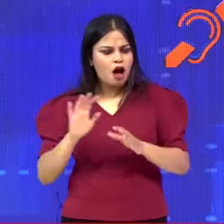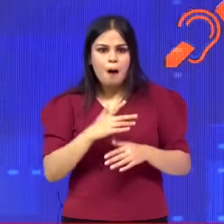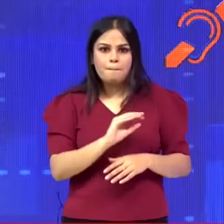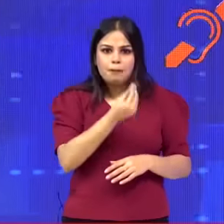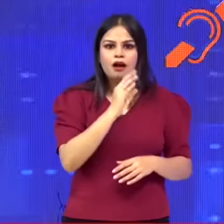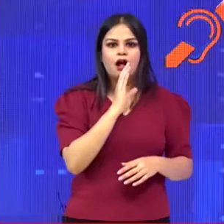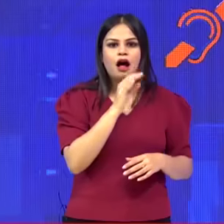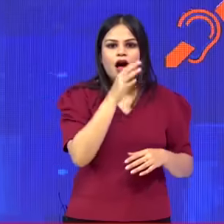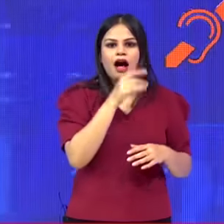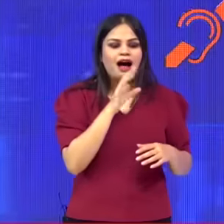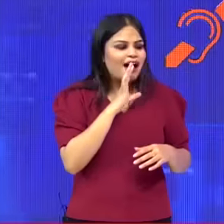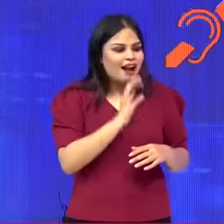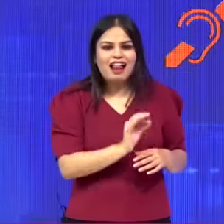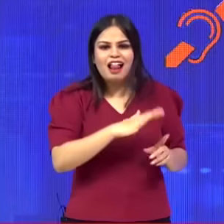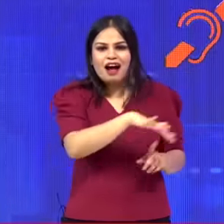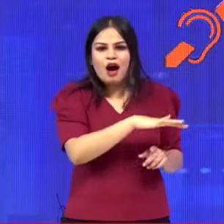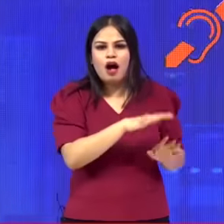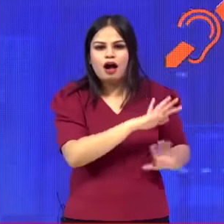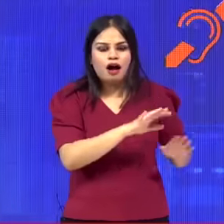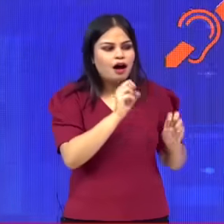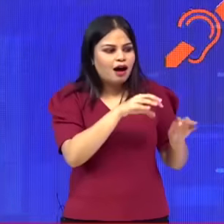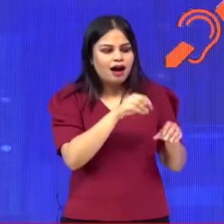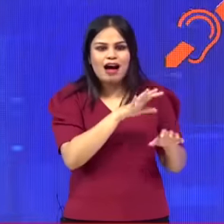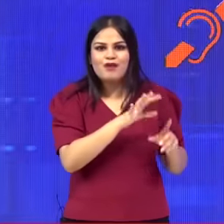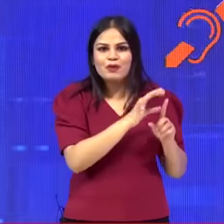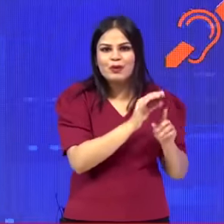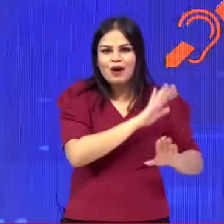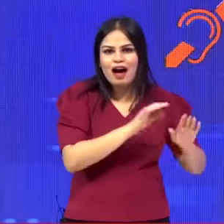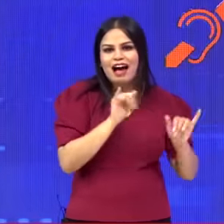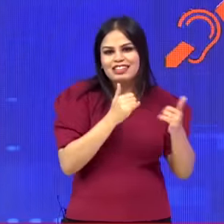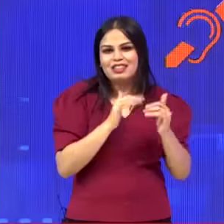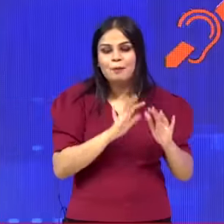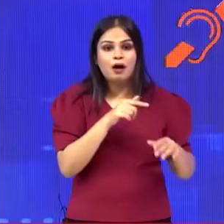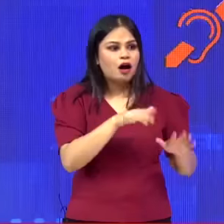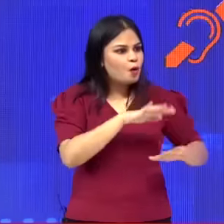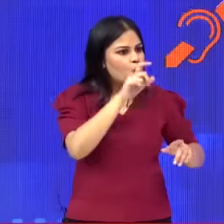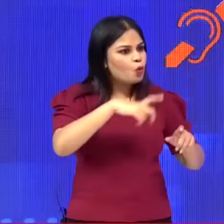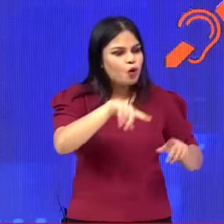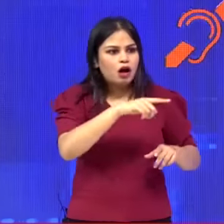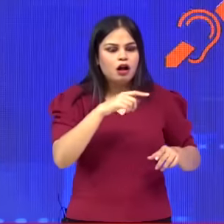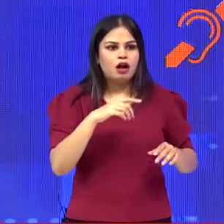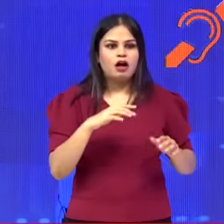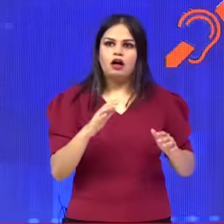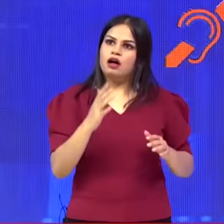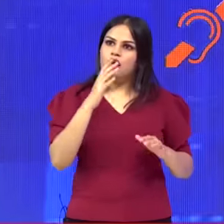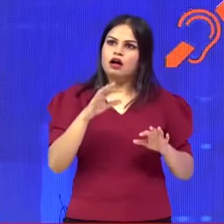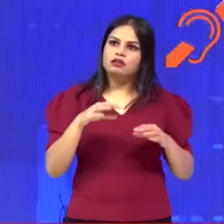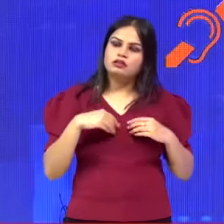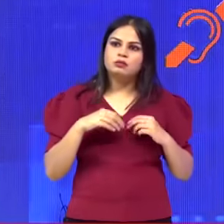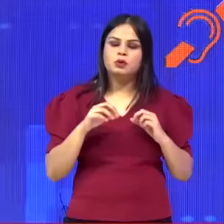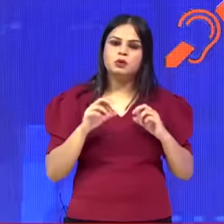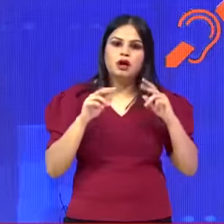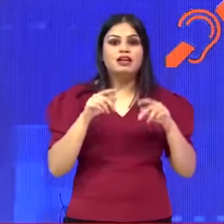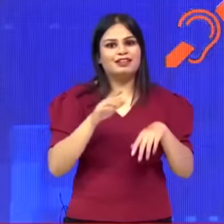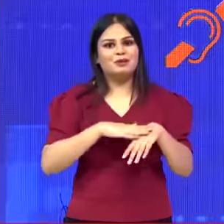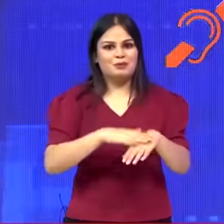मच बेटर ये था कि सब उसके अंदर कन्विंस हो गए, भागने की यू नो कोशिश में थे। सो इट वाज अ गुड